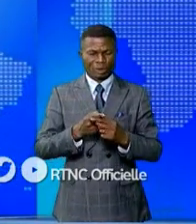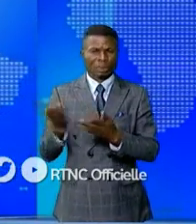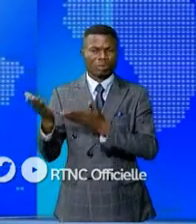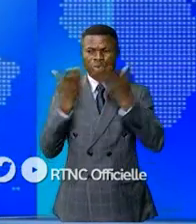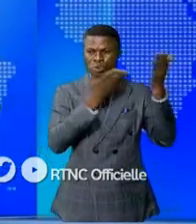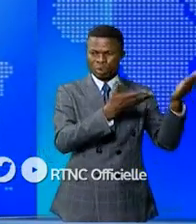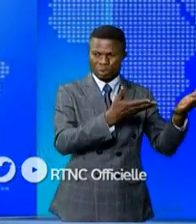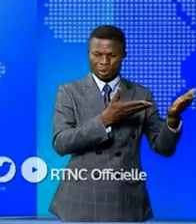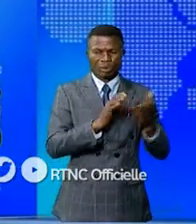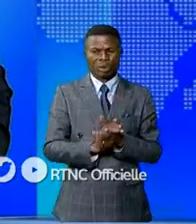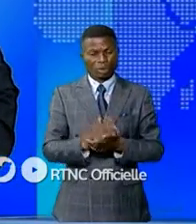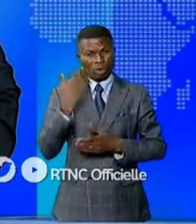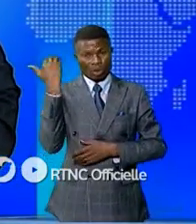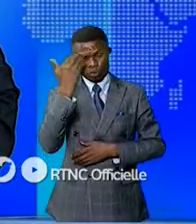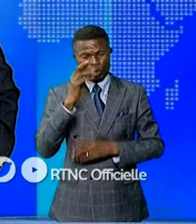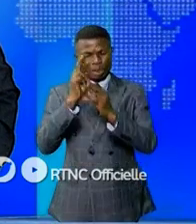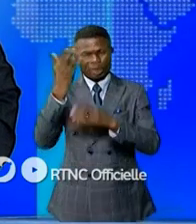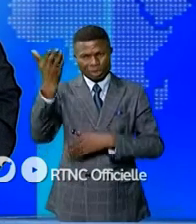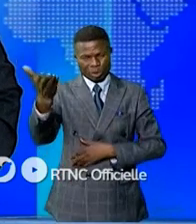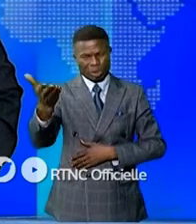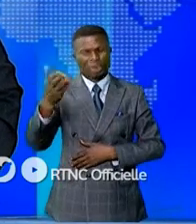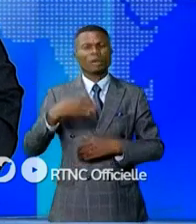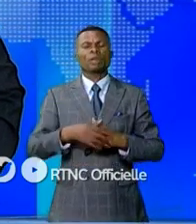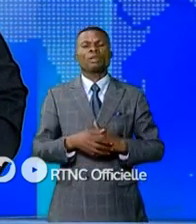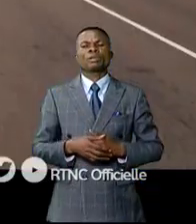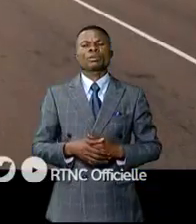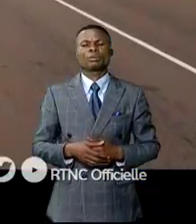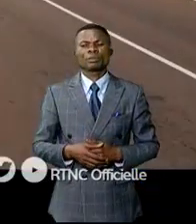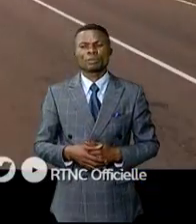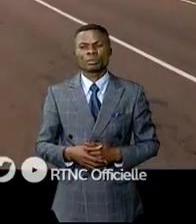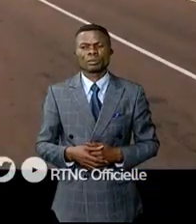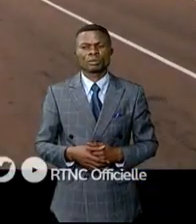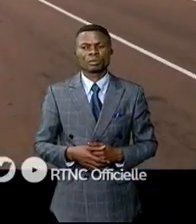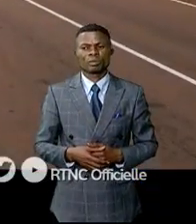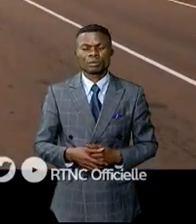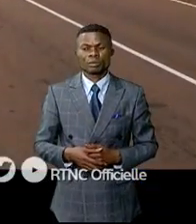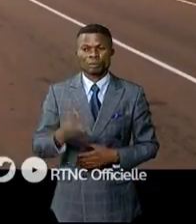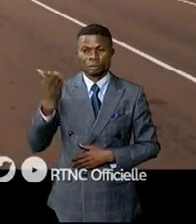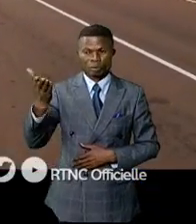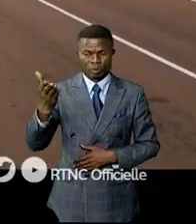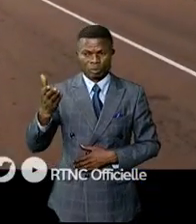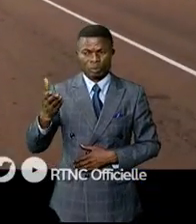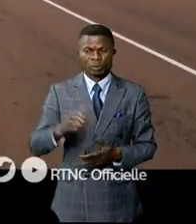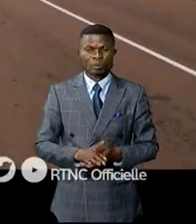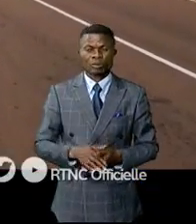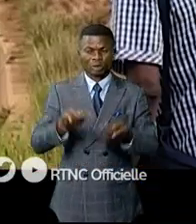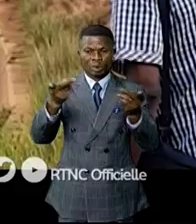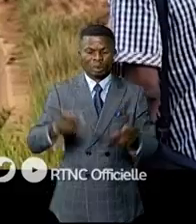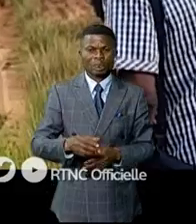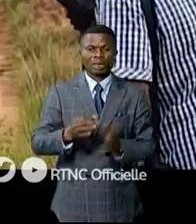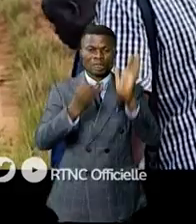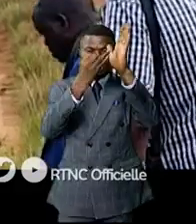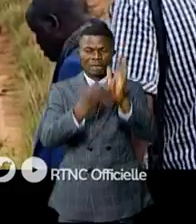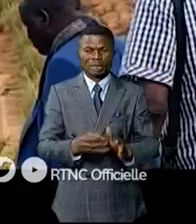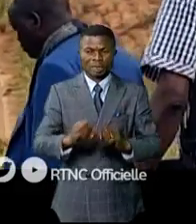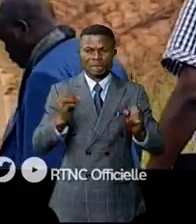nécessité. Découvrons cette catastrophe avec Blaise Boukoukassanza. Nous sommes au point kilométrique 754